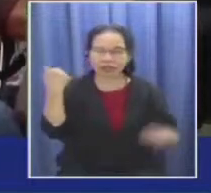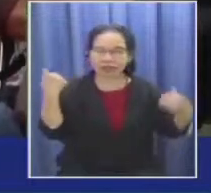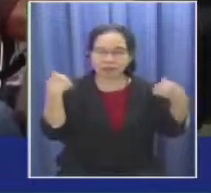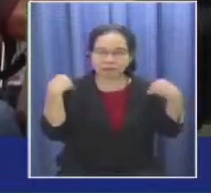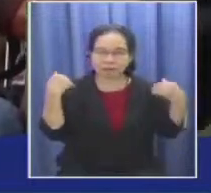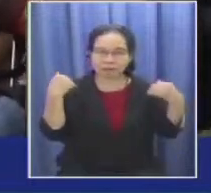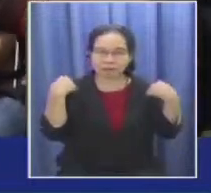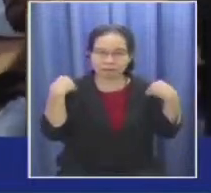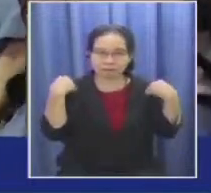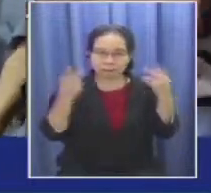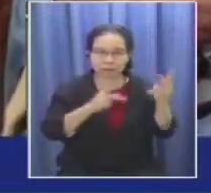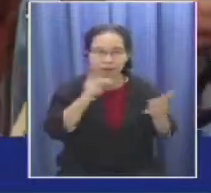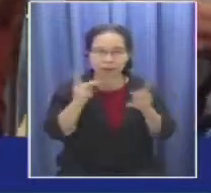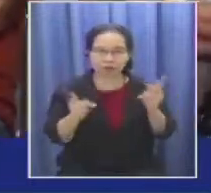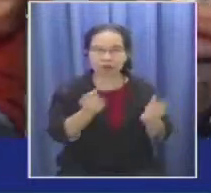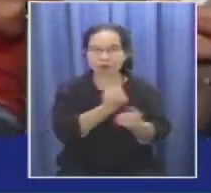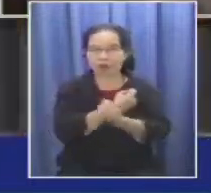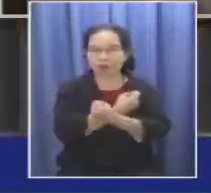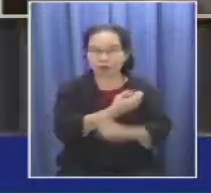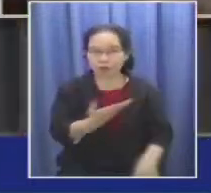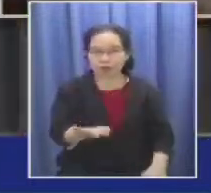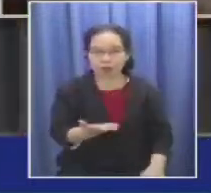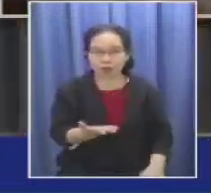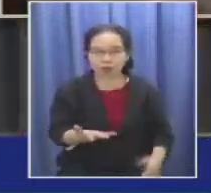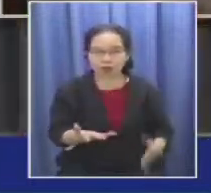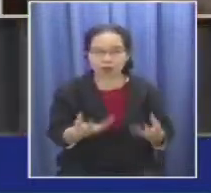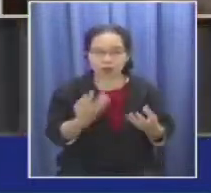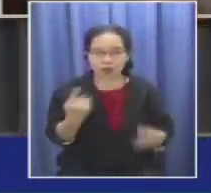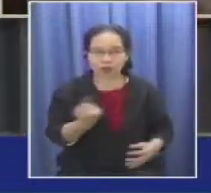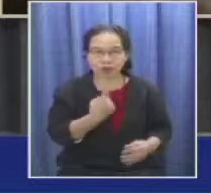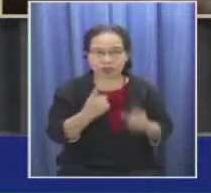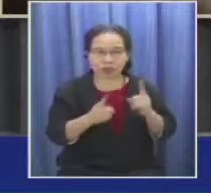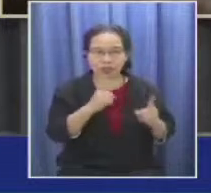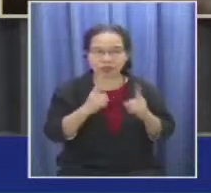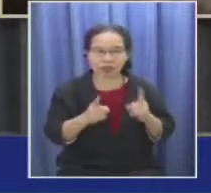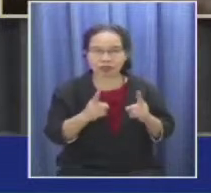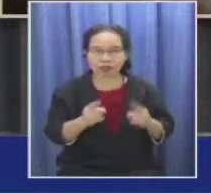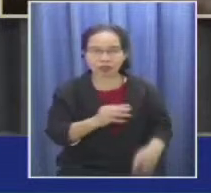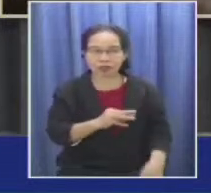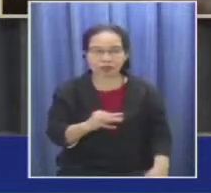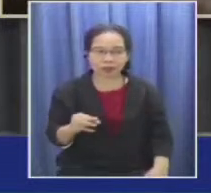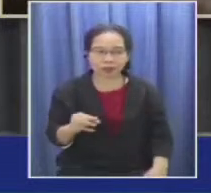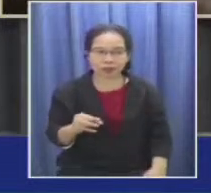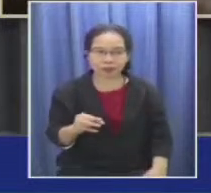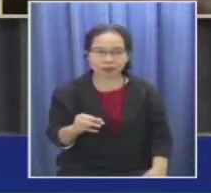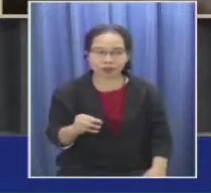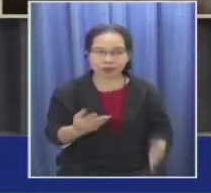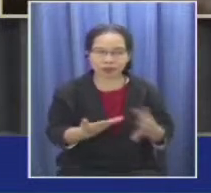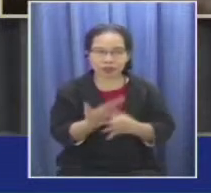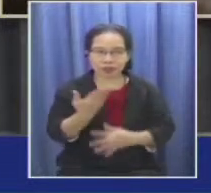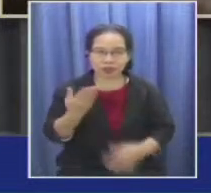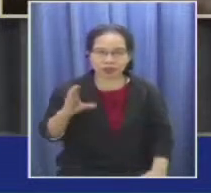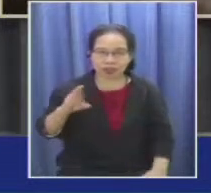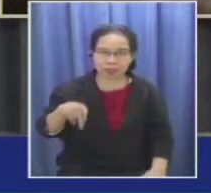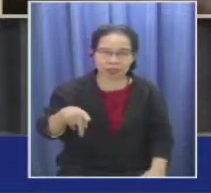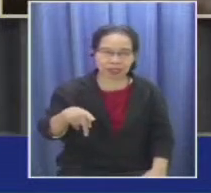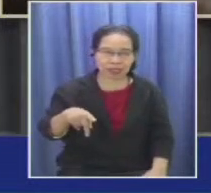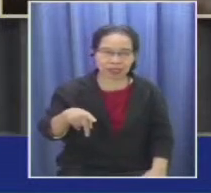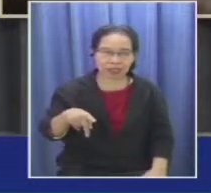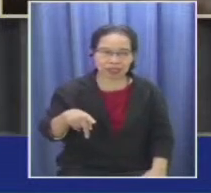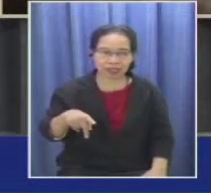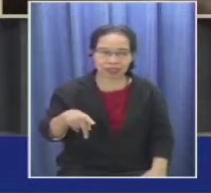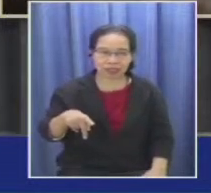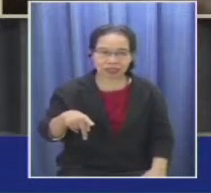hwɛ enne nipa refi ne funa asa ne aduane kura nya ne de so oni funa no wa ye